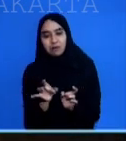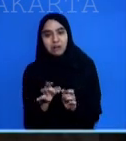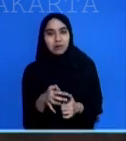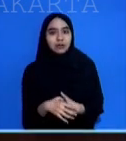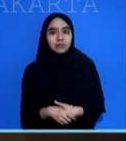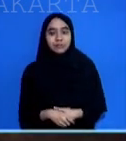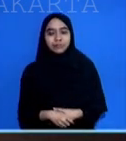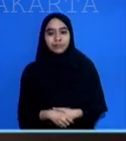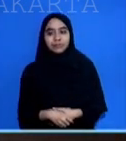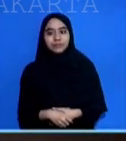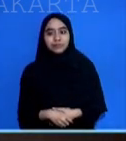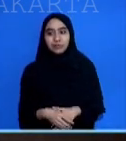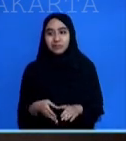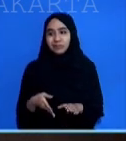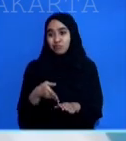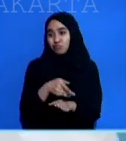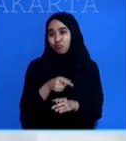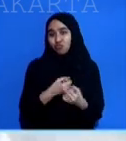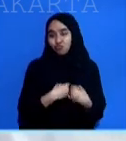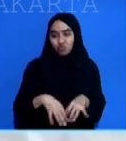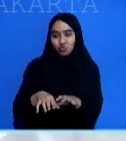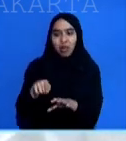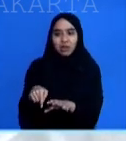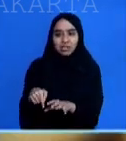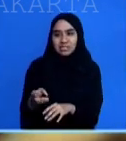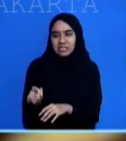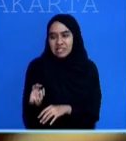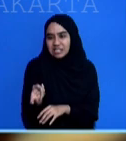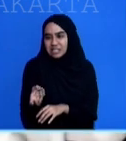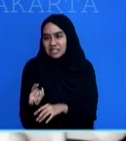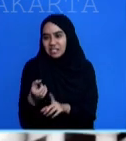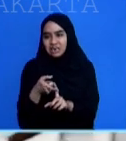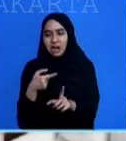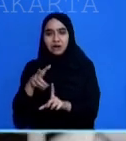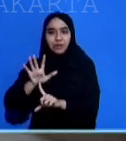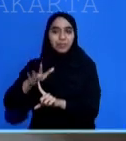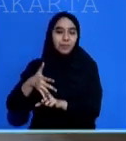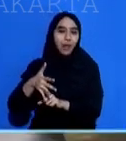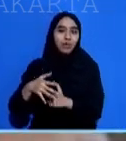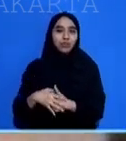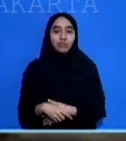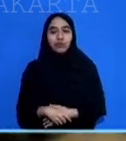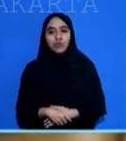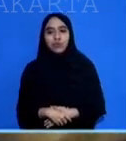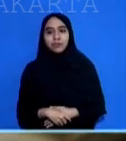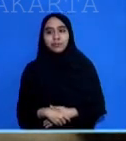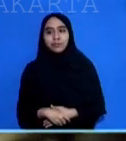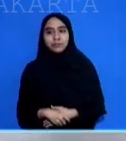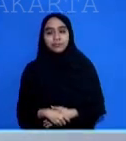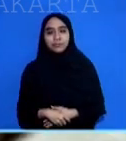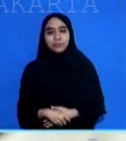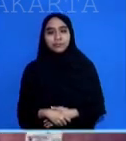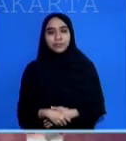hanya menjual bahan-bahan yang ada dalam racikan wedang Uwuh, pesanan pengusaha dari Imogiri Bantul, seperti kapulaga dan daun cengkeh dan daun